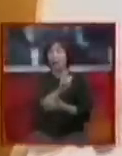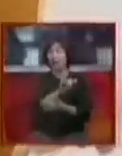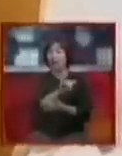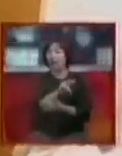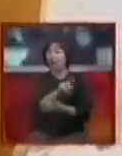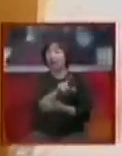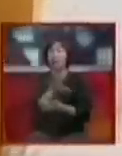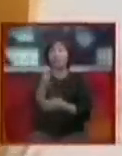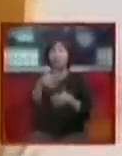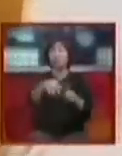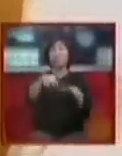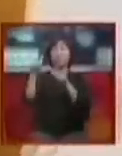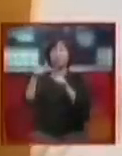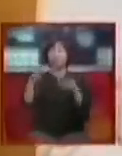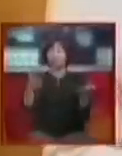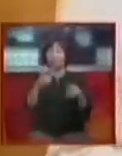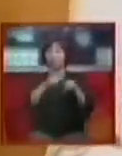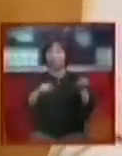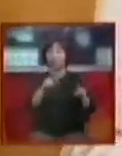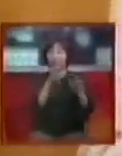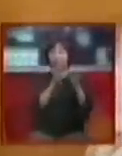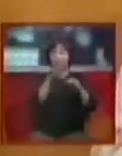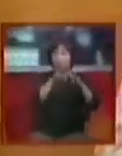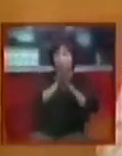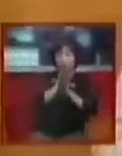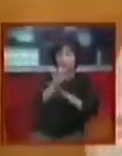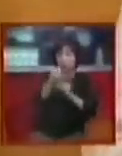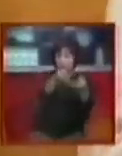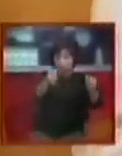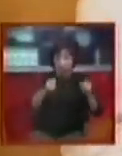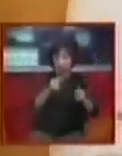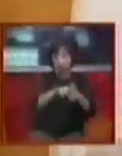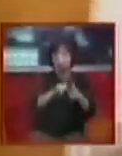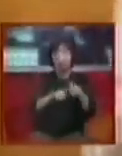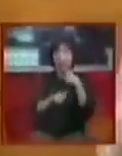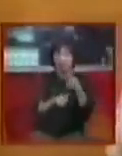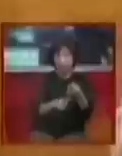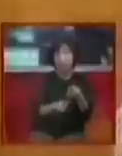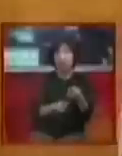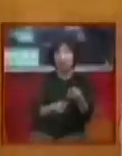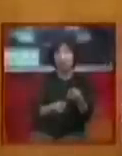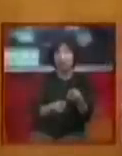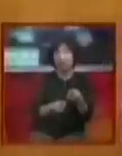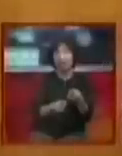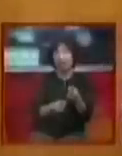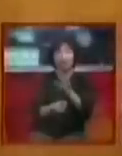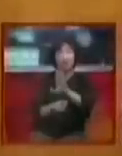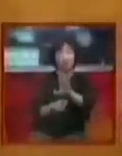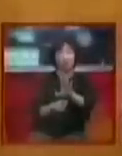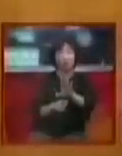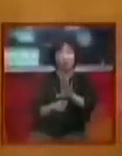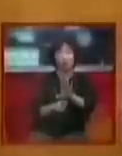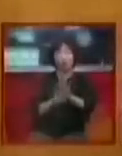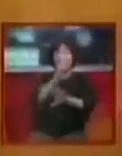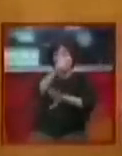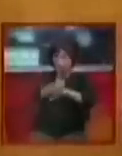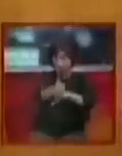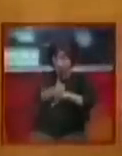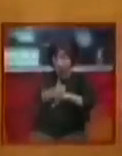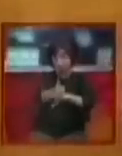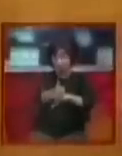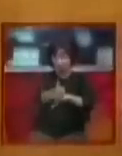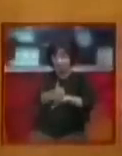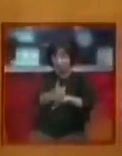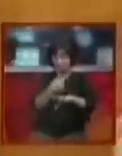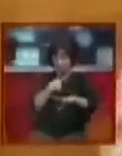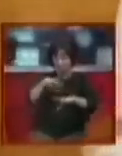umiwas na lang tayo. Pero kung may pumasok sa iyong bakuran at sinabi sa kanya na ang kanyang kinatatayuan